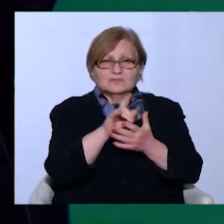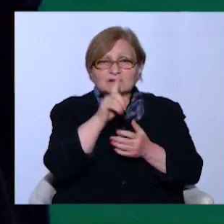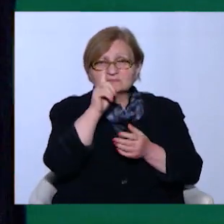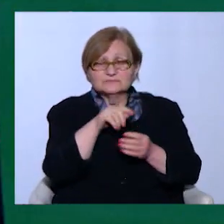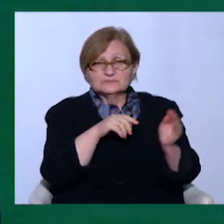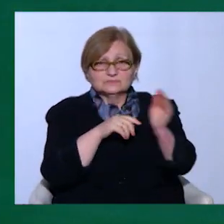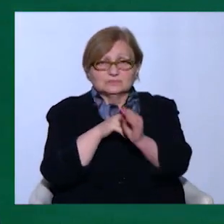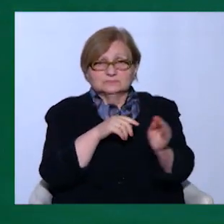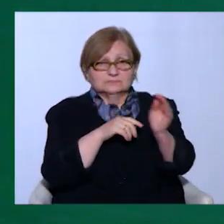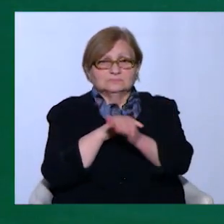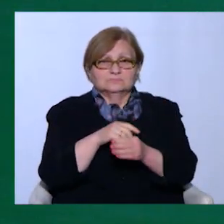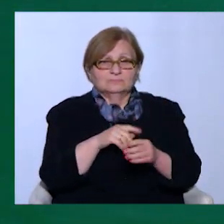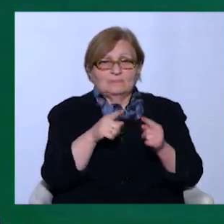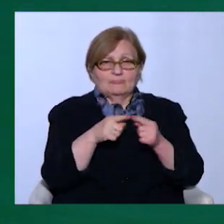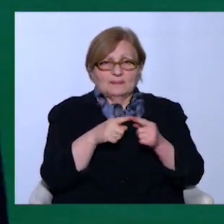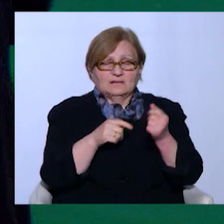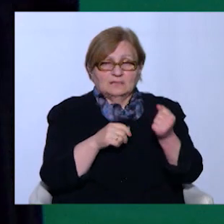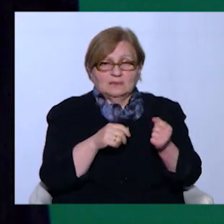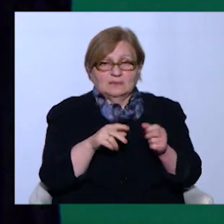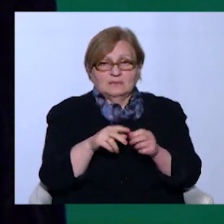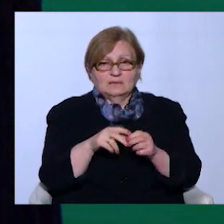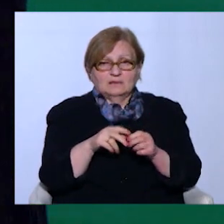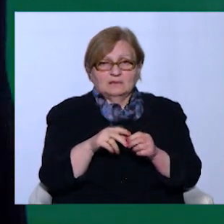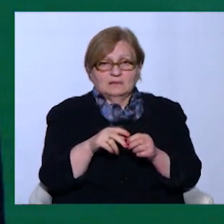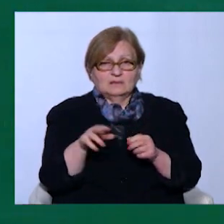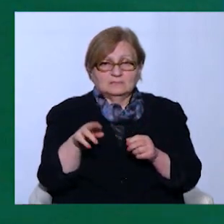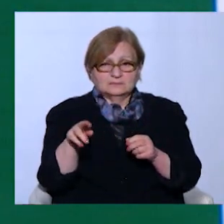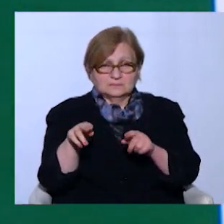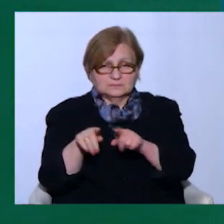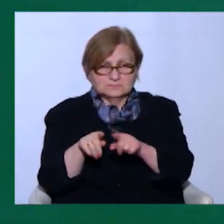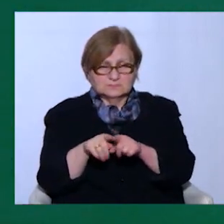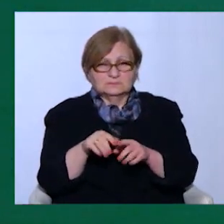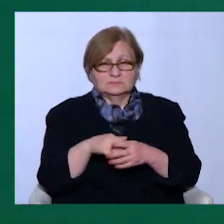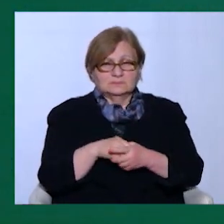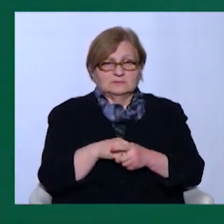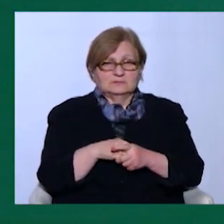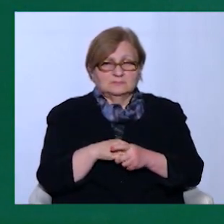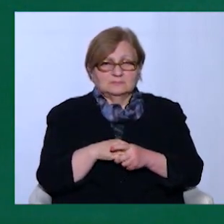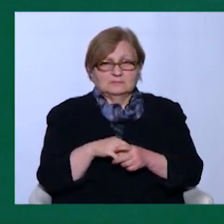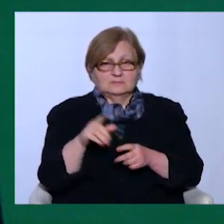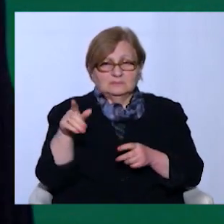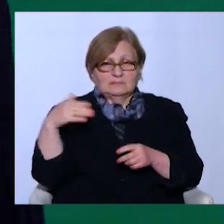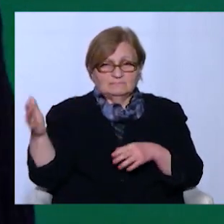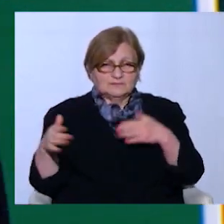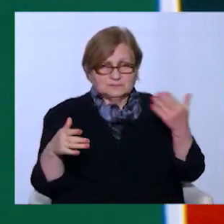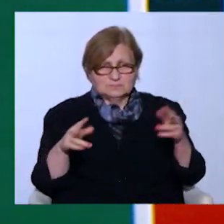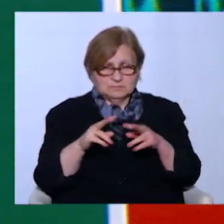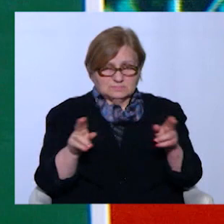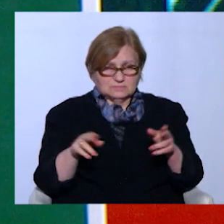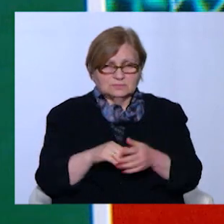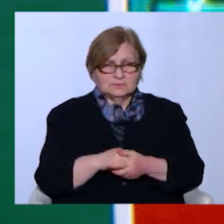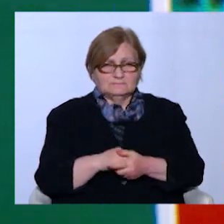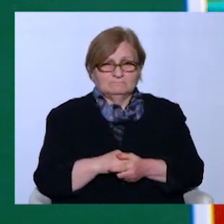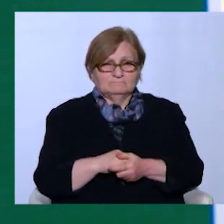ნახაზე ცალ-ცალკე, ესე იგი, კუთხე A ვიცით უდრის კუთხე D-ს, AB უდრის